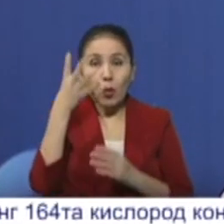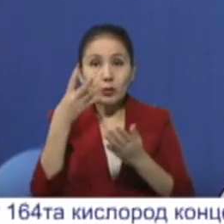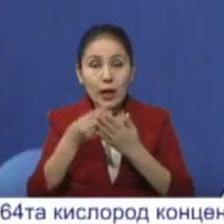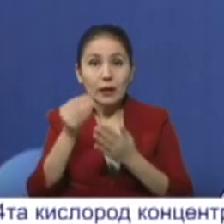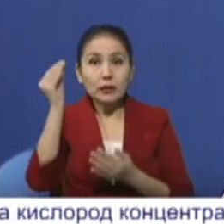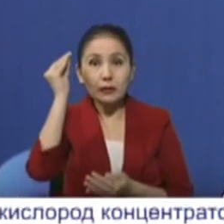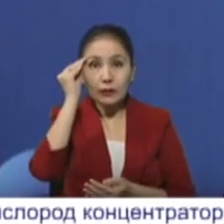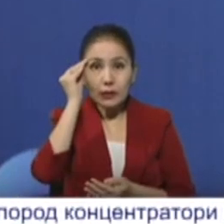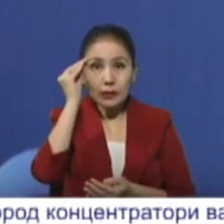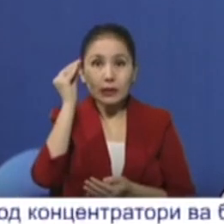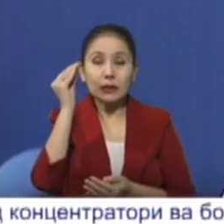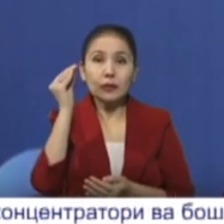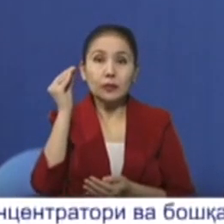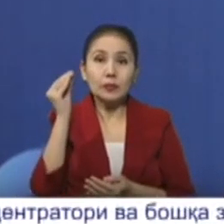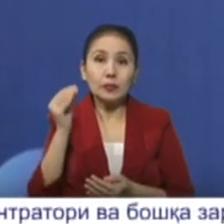tibbiy